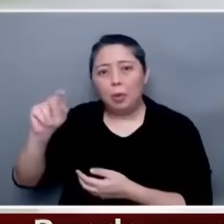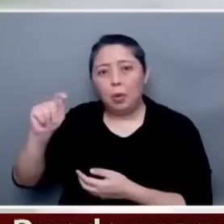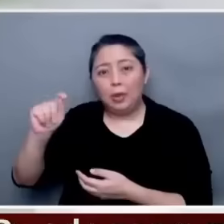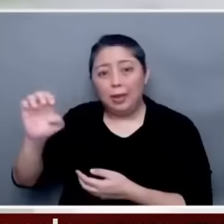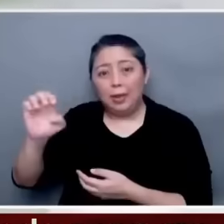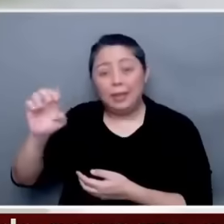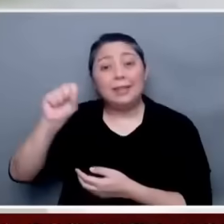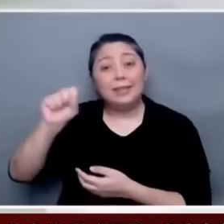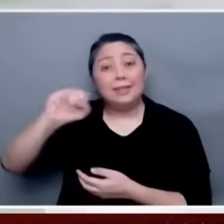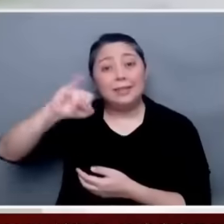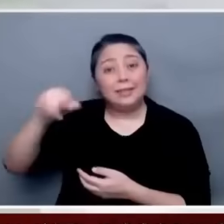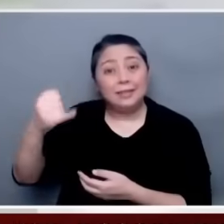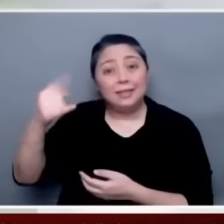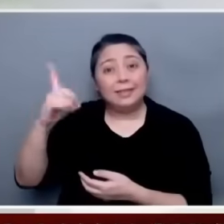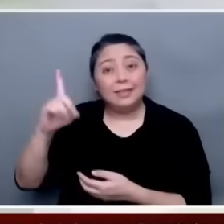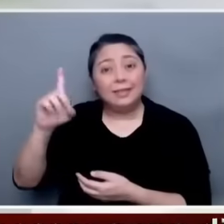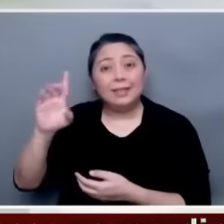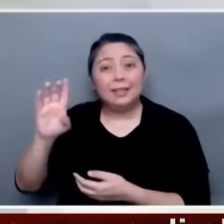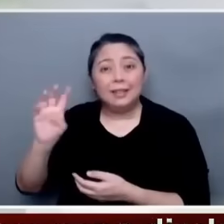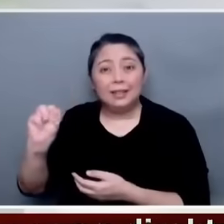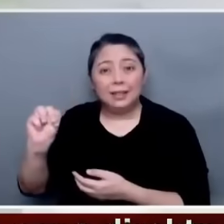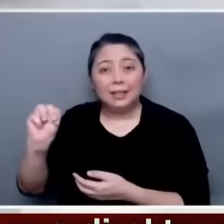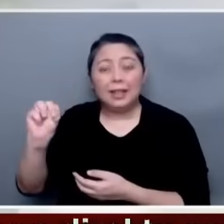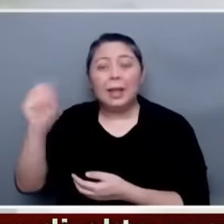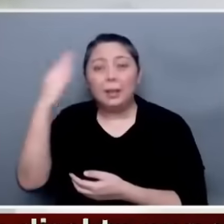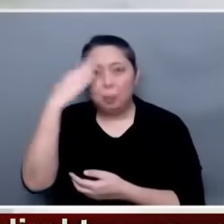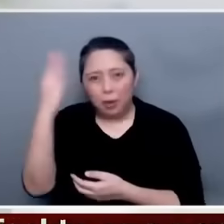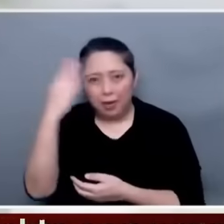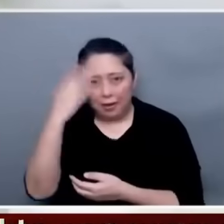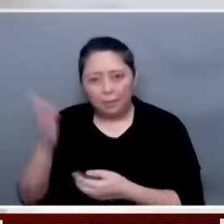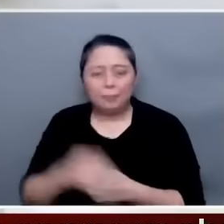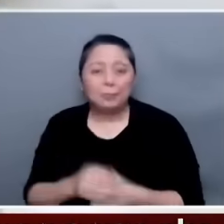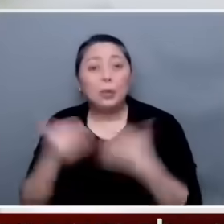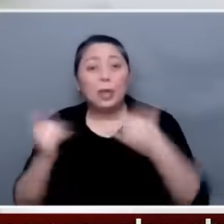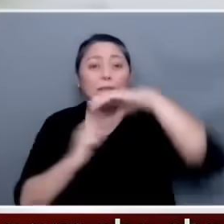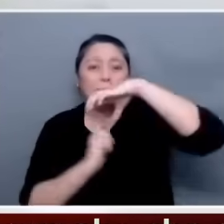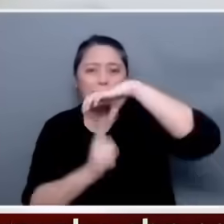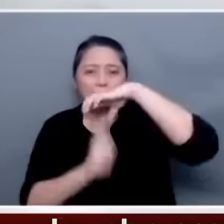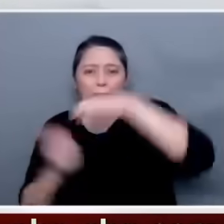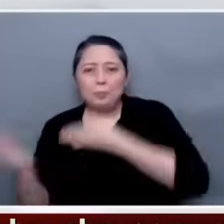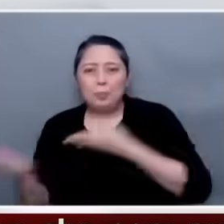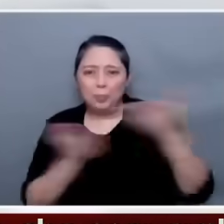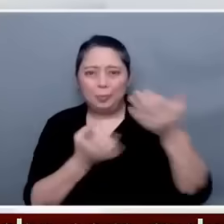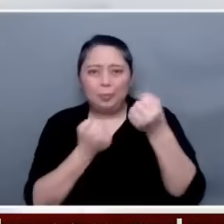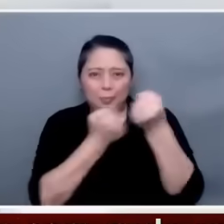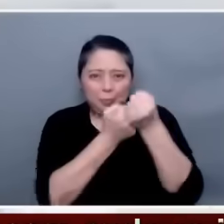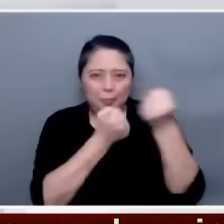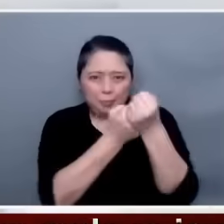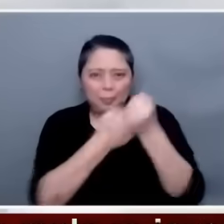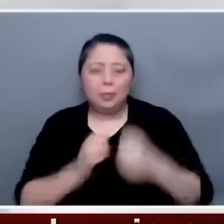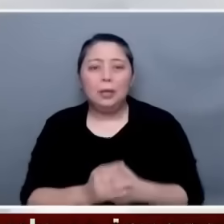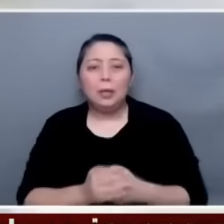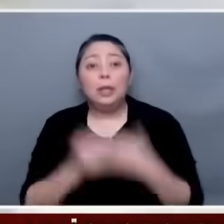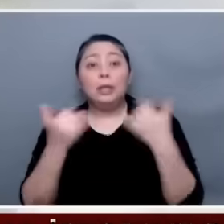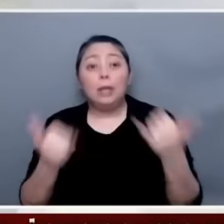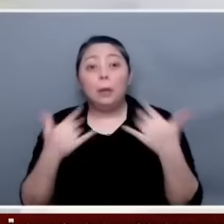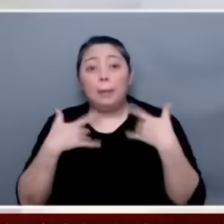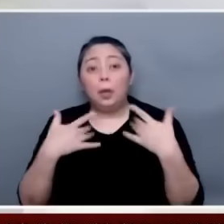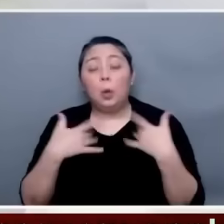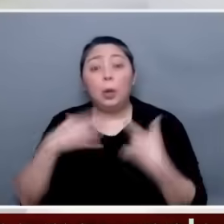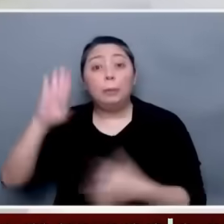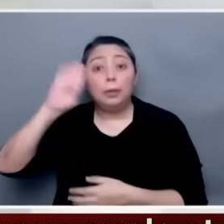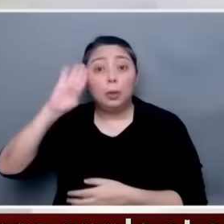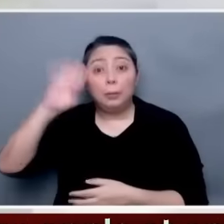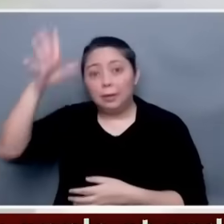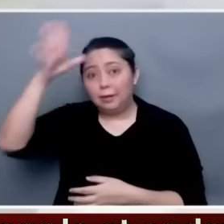Dahil sa kawalan ng trabaho dulot ng community quarantine, pagtitinda ng saging ang pinagkakakitaan ngayon ni Tate Bartolome sa